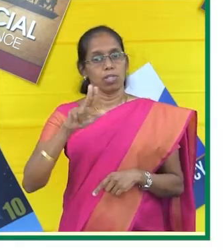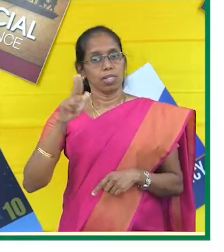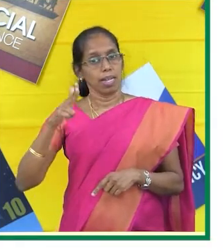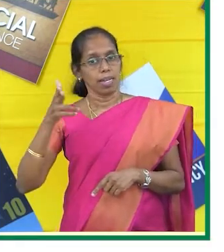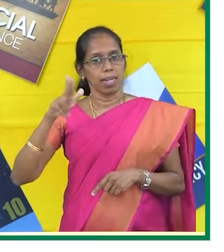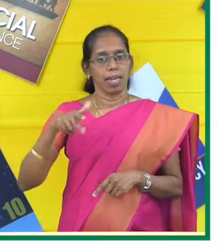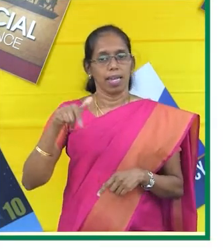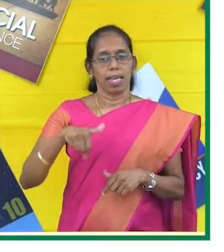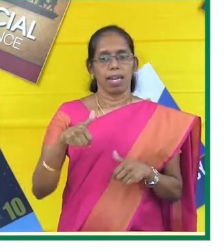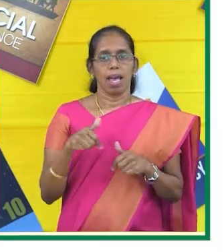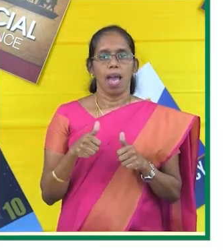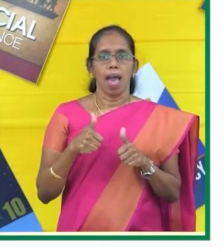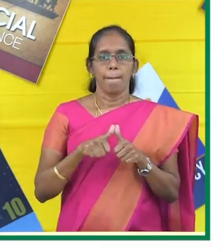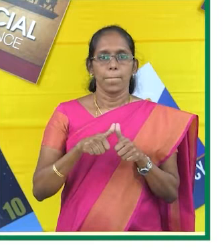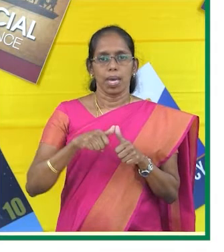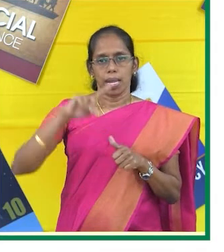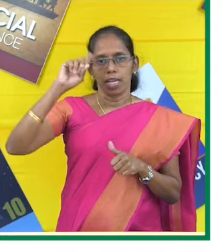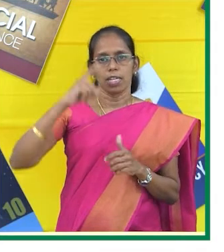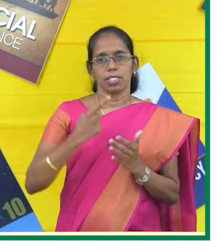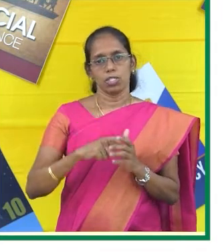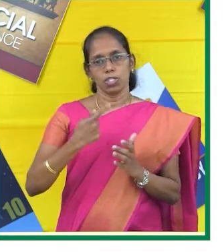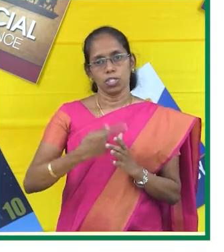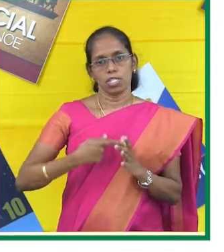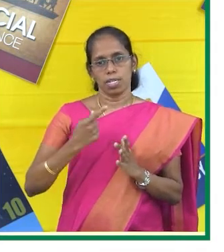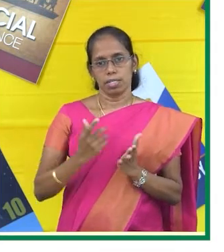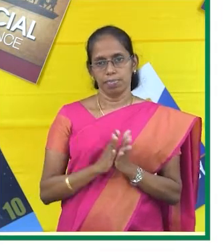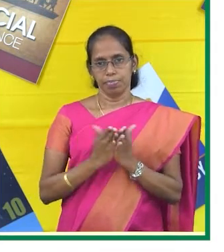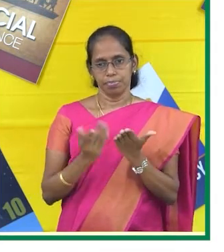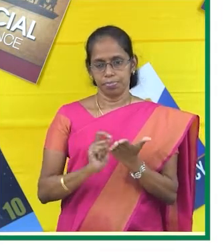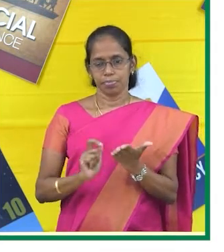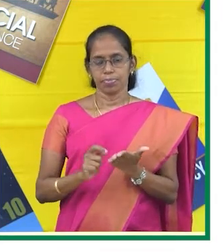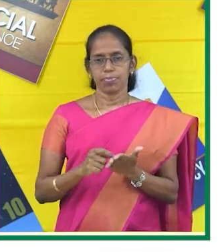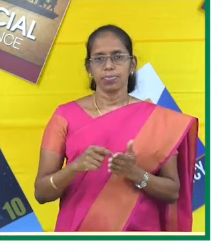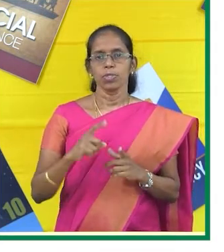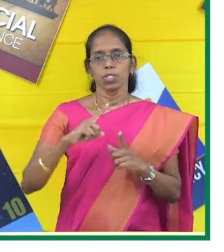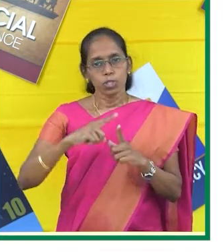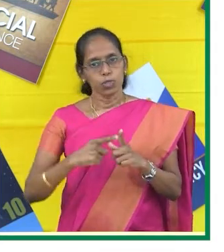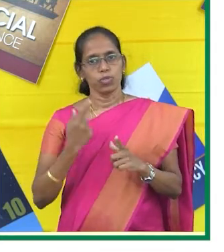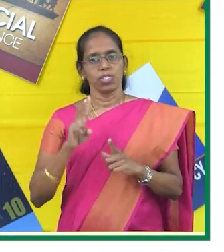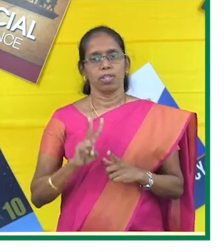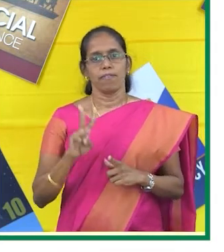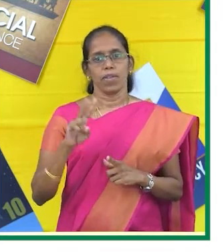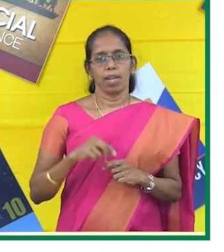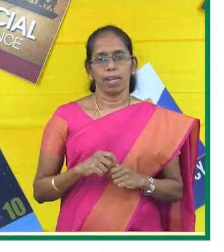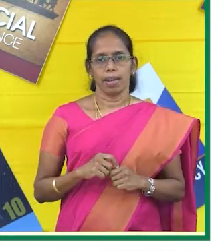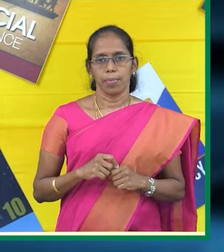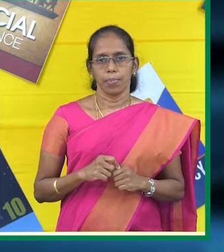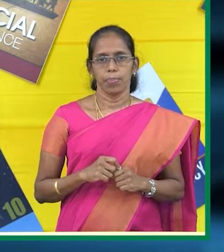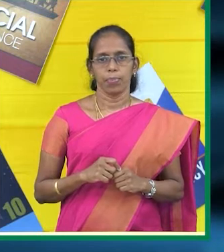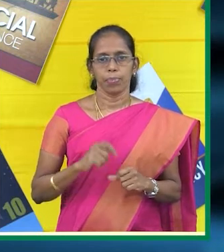இன் 2889 ஆஃப் அன் அமெரிக்கன் ஜேர்னலிஸ்ட் பை ஜூல்ஸ்